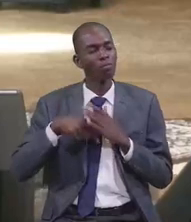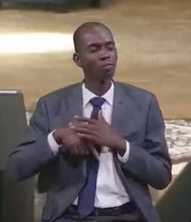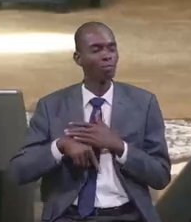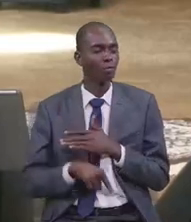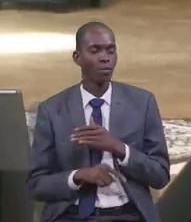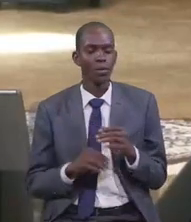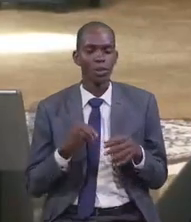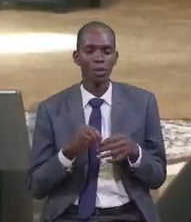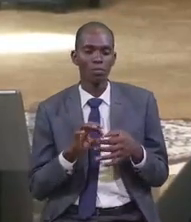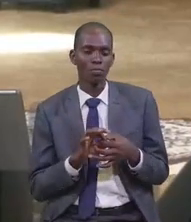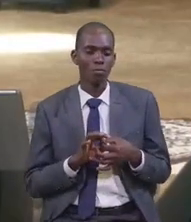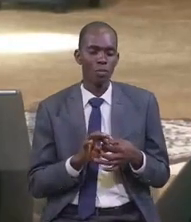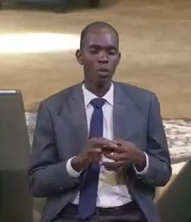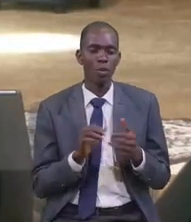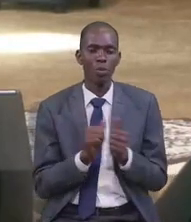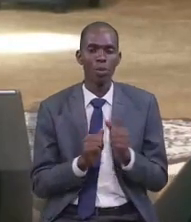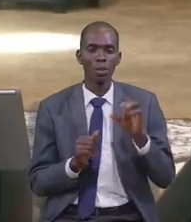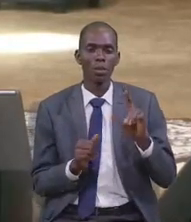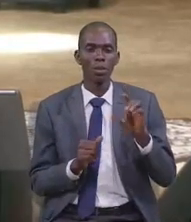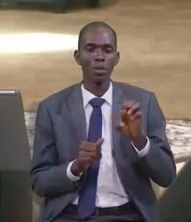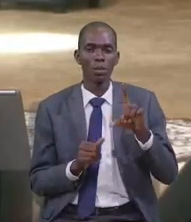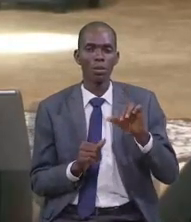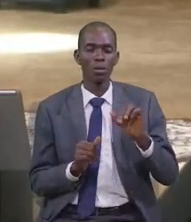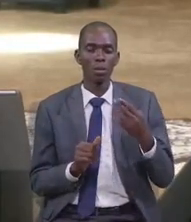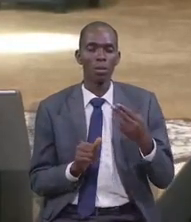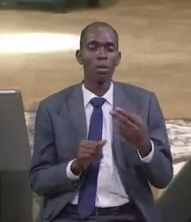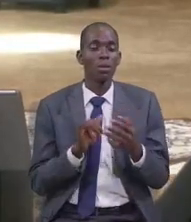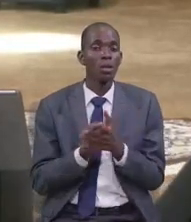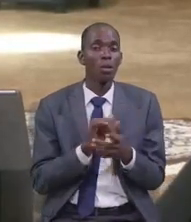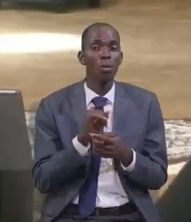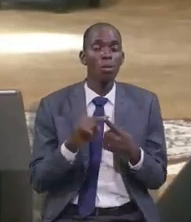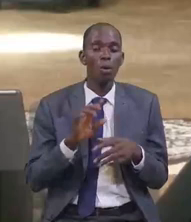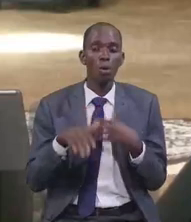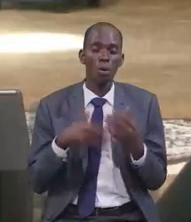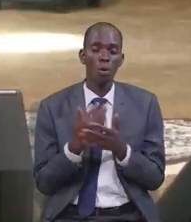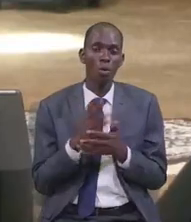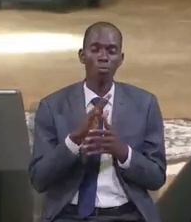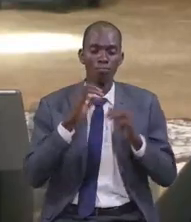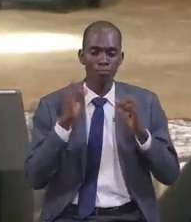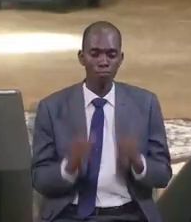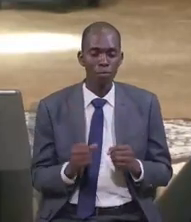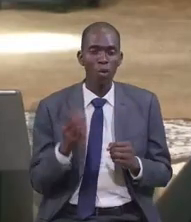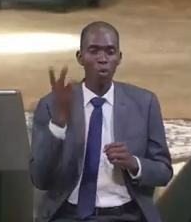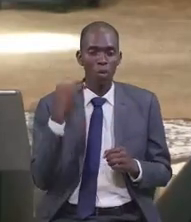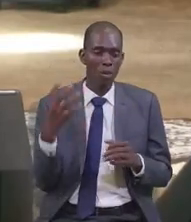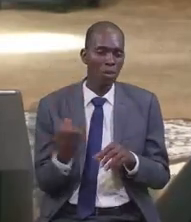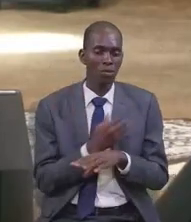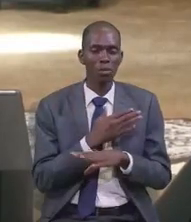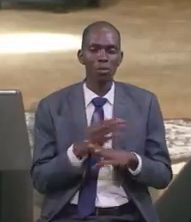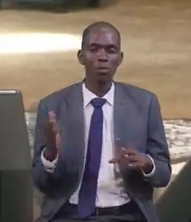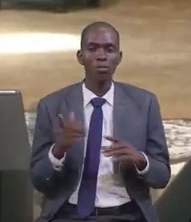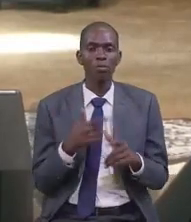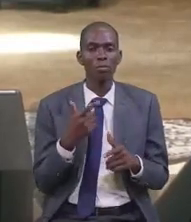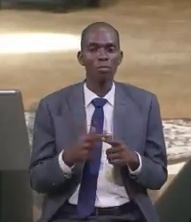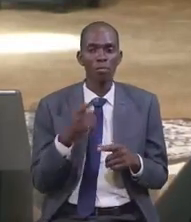intimement collé à Delilah. Et quoi, lorsque son pouvoir, tout était